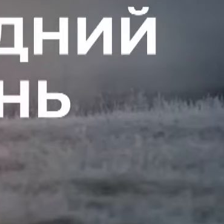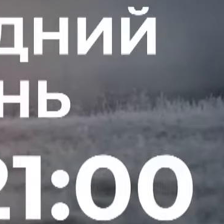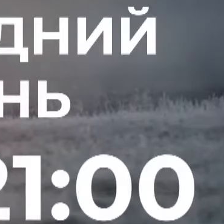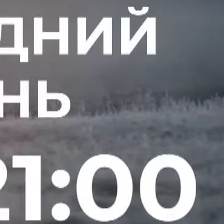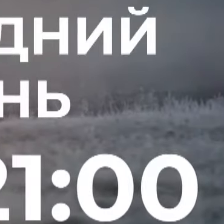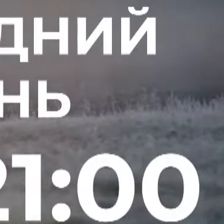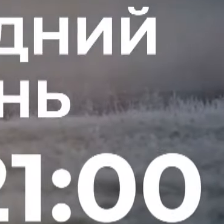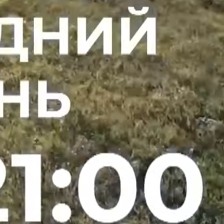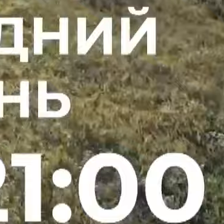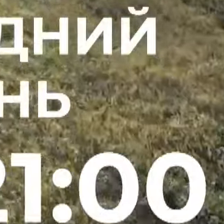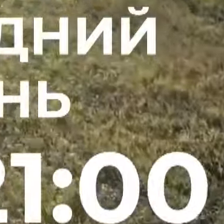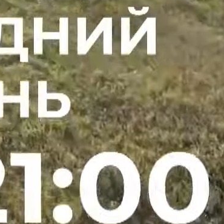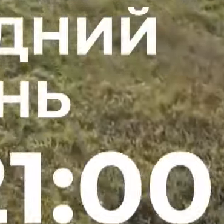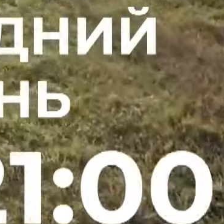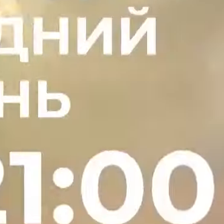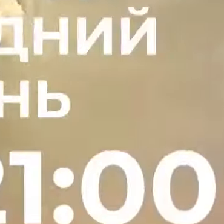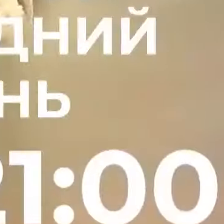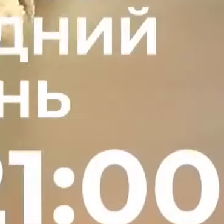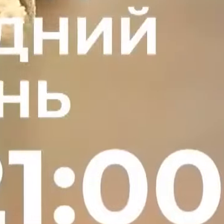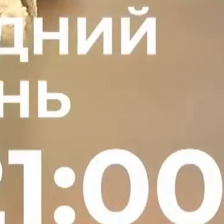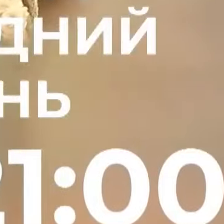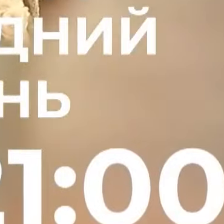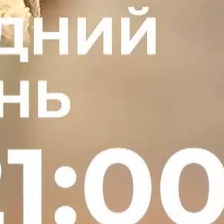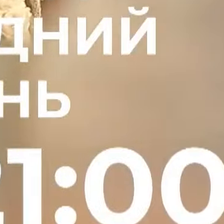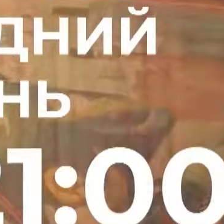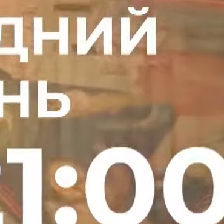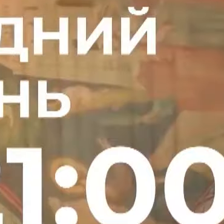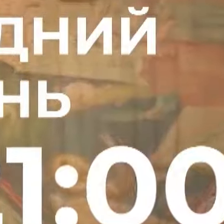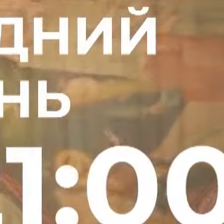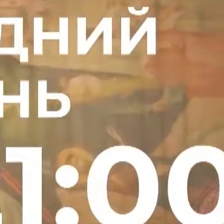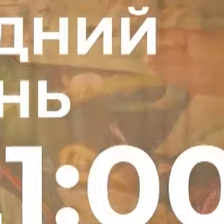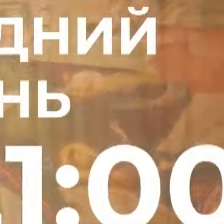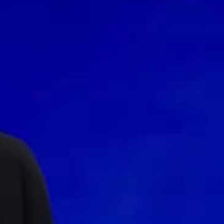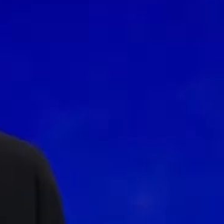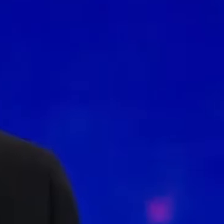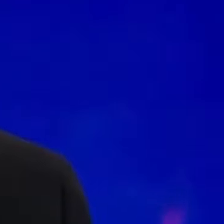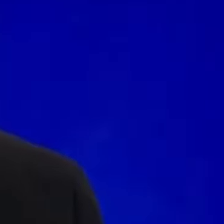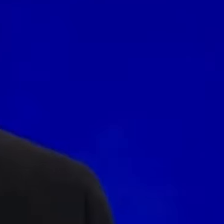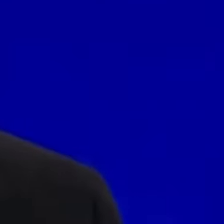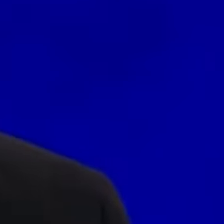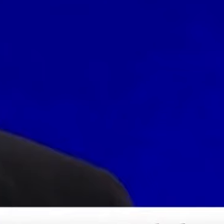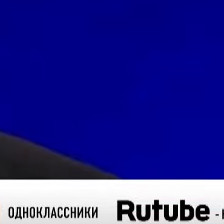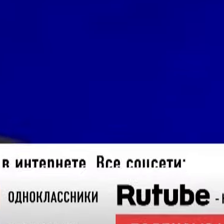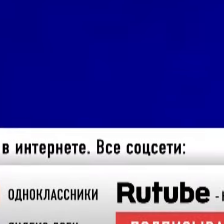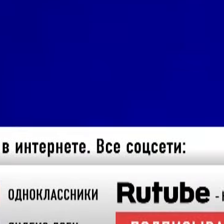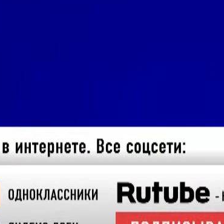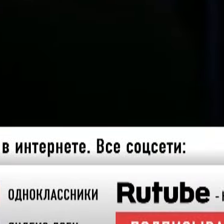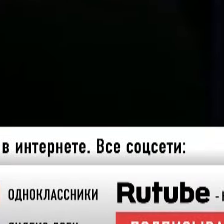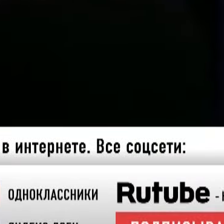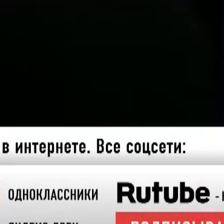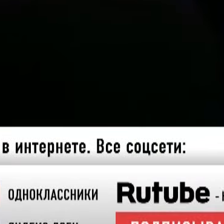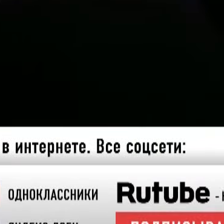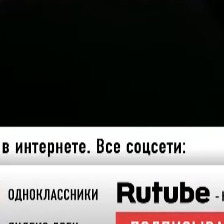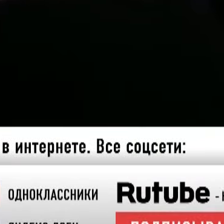Каждый будний день в 9 вечера фильмы Спаса о самом главном. Можно ли было бы стать хранителем